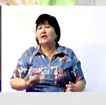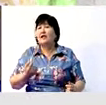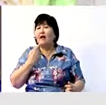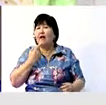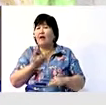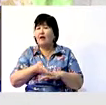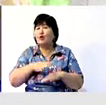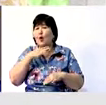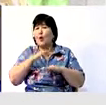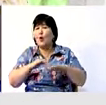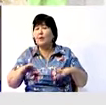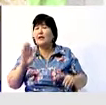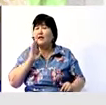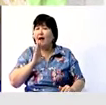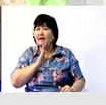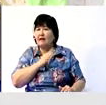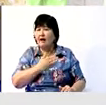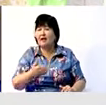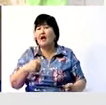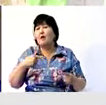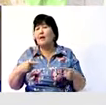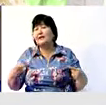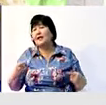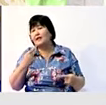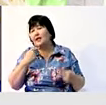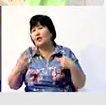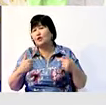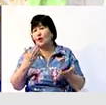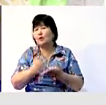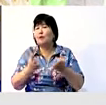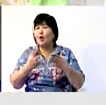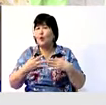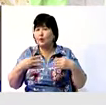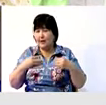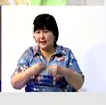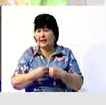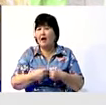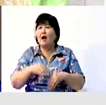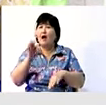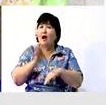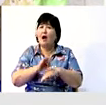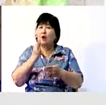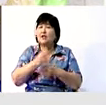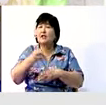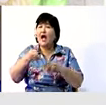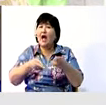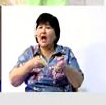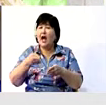қиындау бір көпбалалы аналарға, басқа да қиыншылық көріп жатқан отбасыларға, ауырып жатқан,